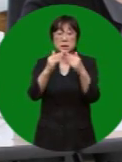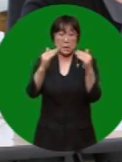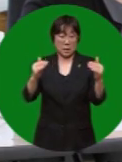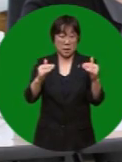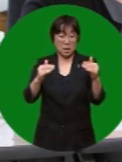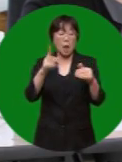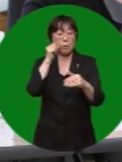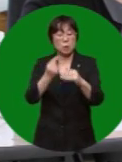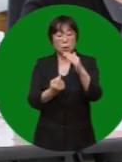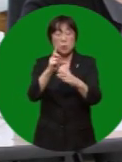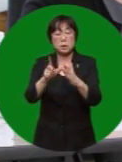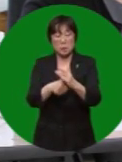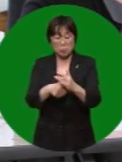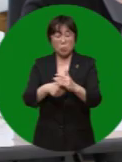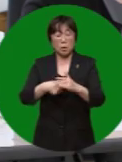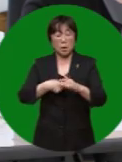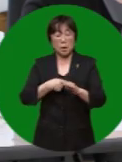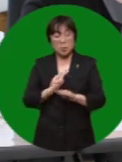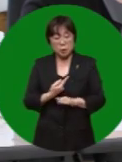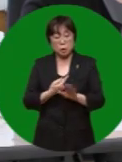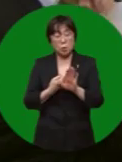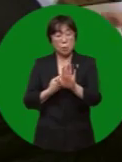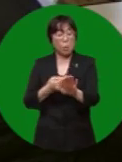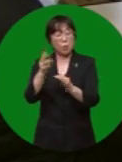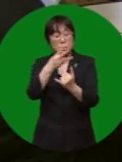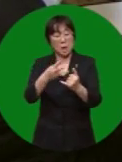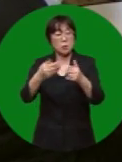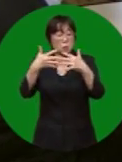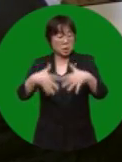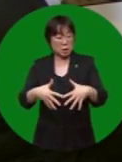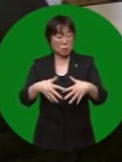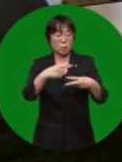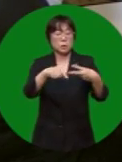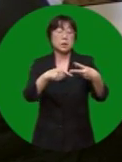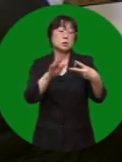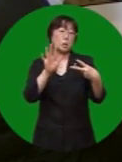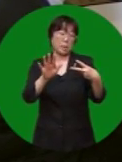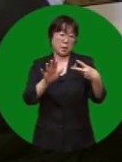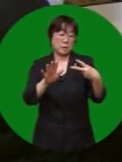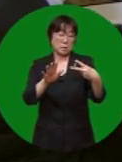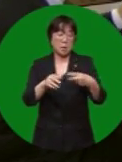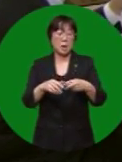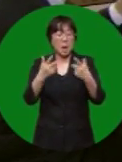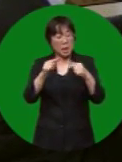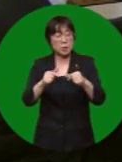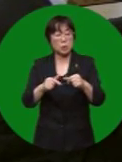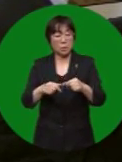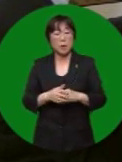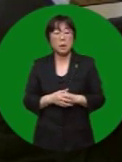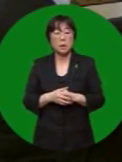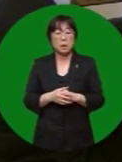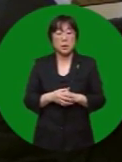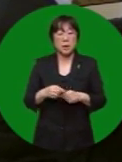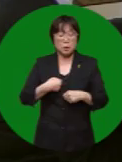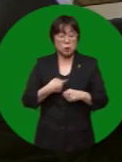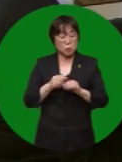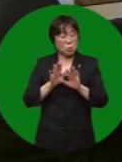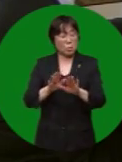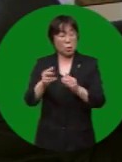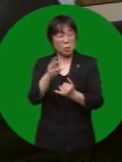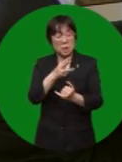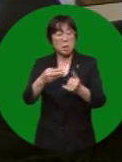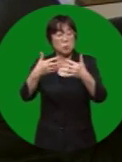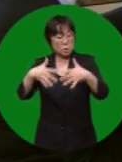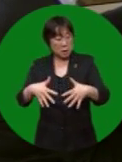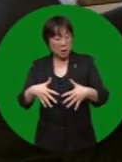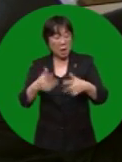災となる時のための自主防災組織というリバーシブルで、平時から訓練を行っていくといったことで、その自主防災組織という